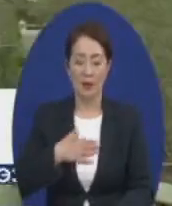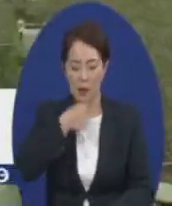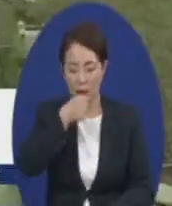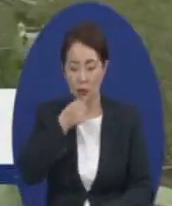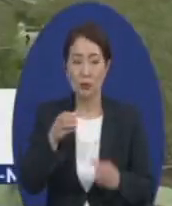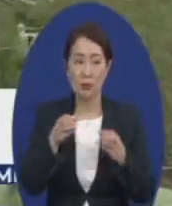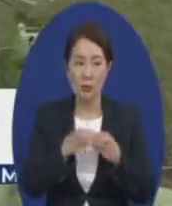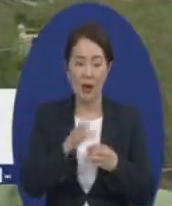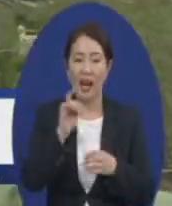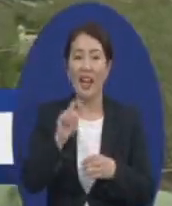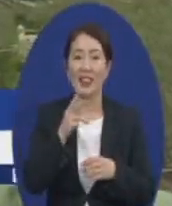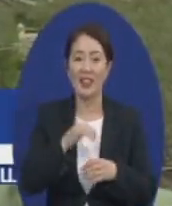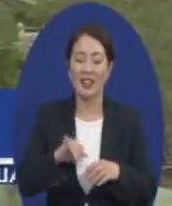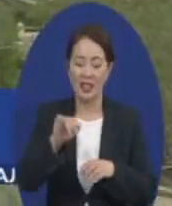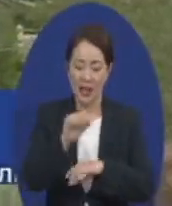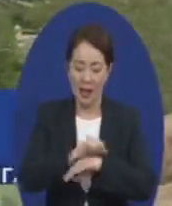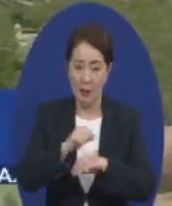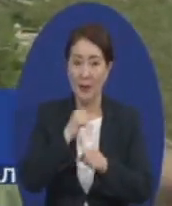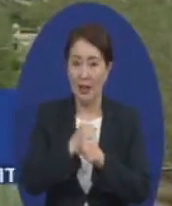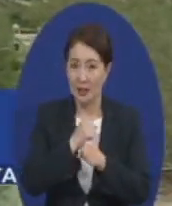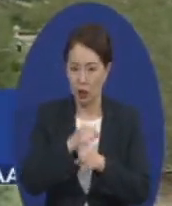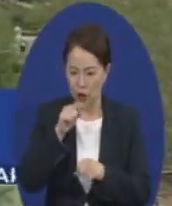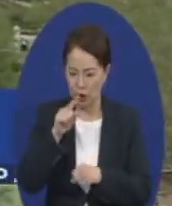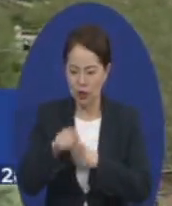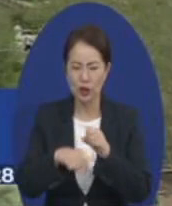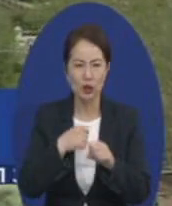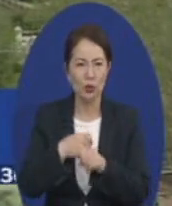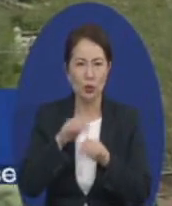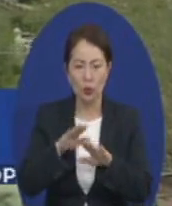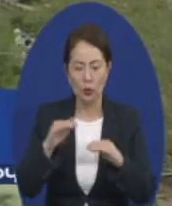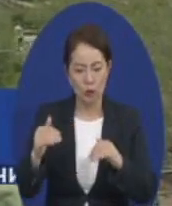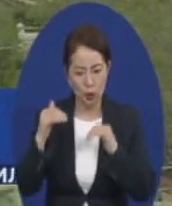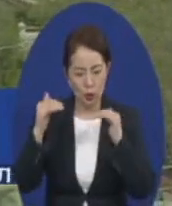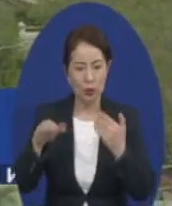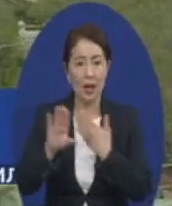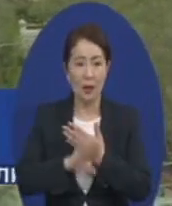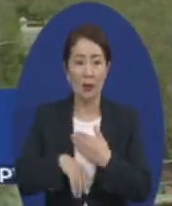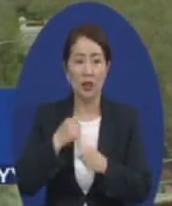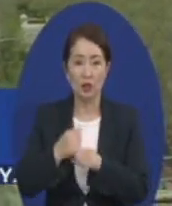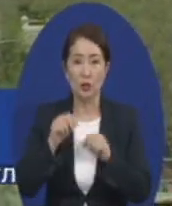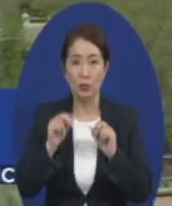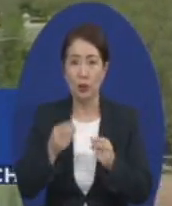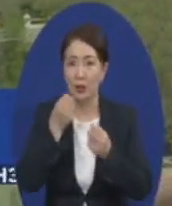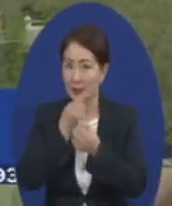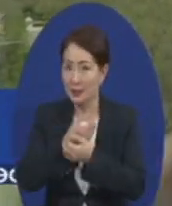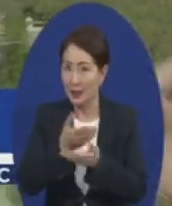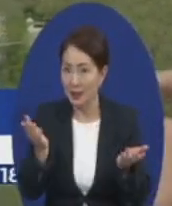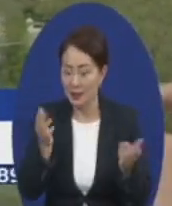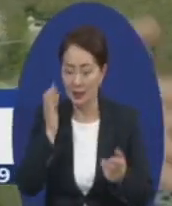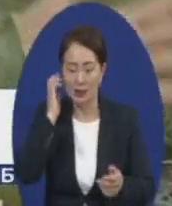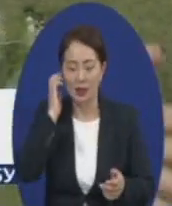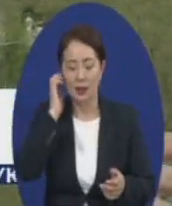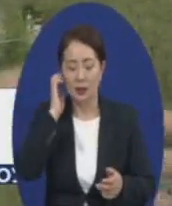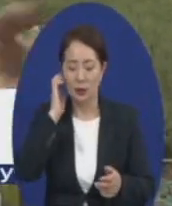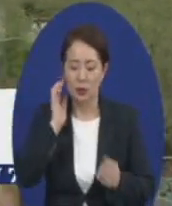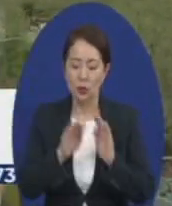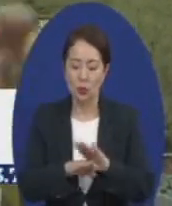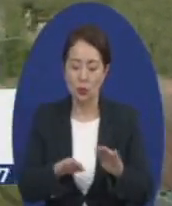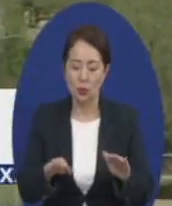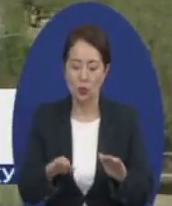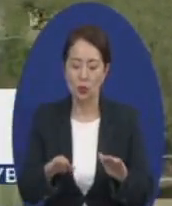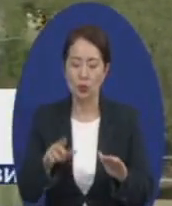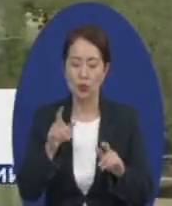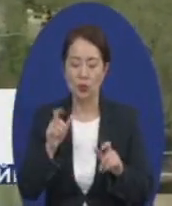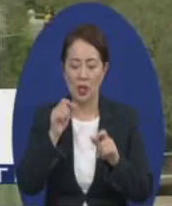Манай сурчлах баг Хинтээ аймагт ажиллаж байна. Хинтээ аймаг энэ жилийг хүүхдийн хөгжил хамгааллын жил болгон зарласан. За мөн хүүхэд